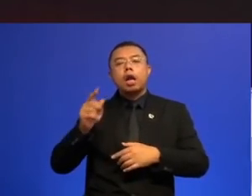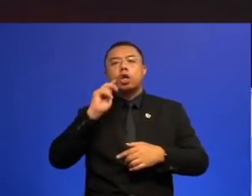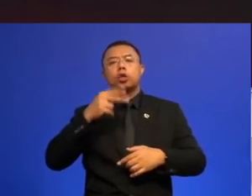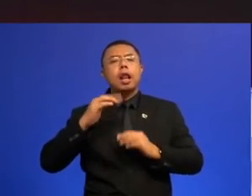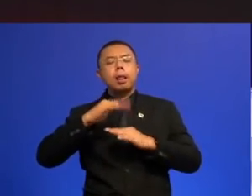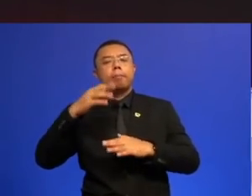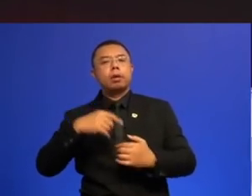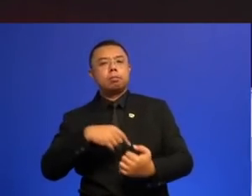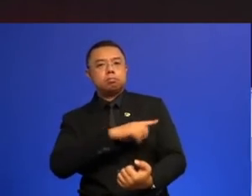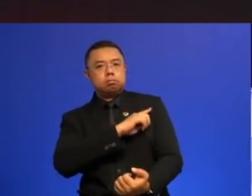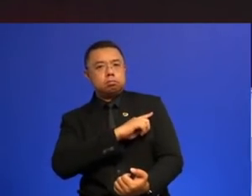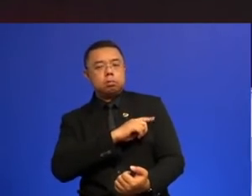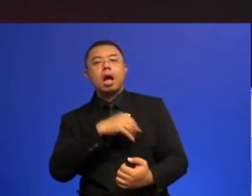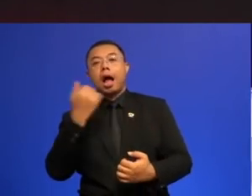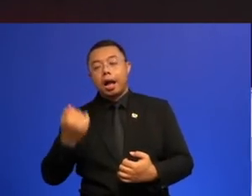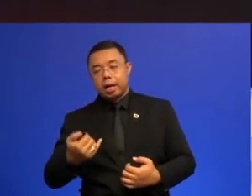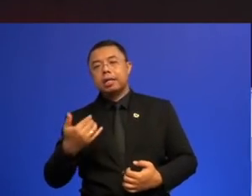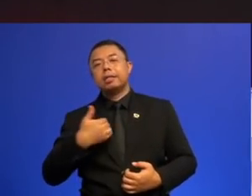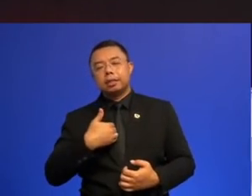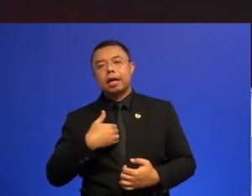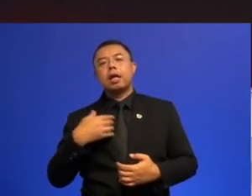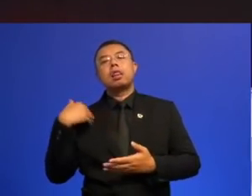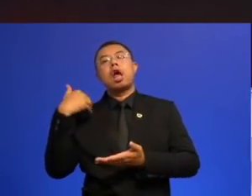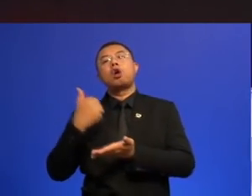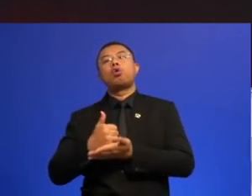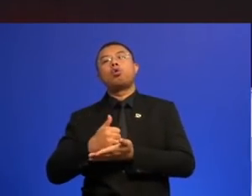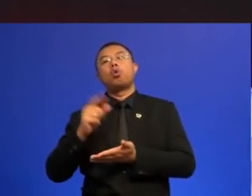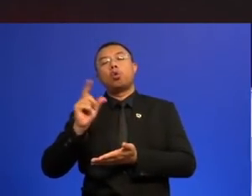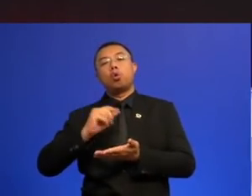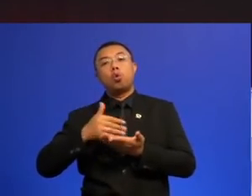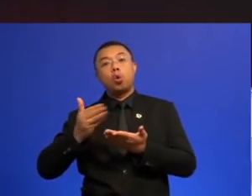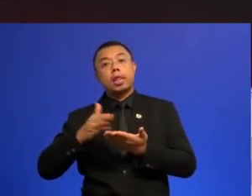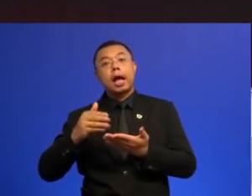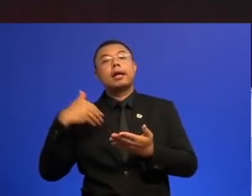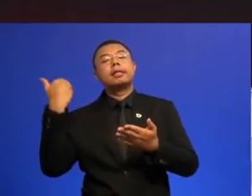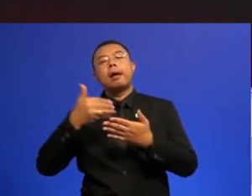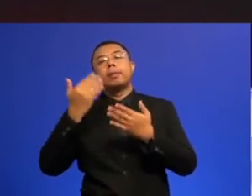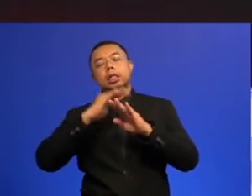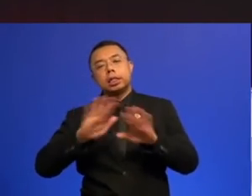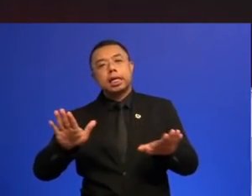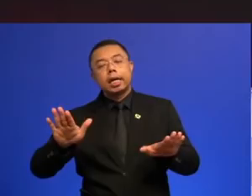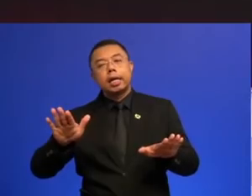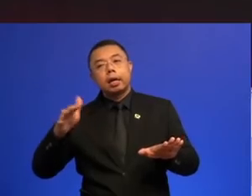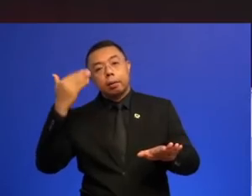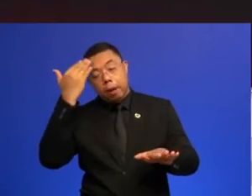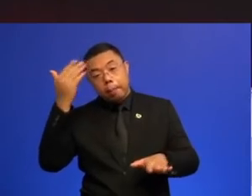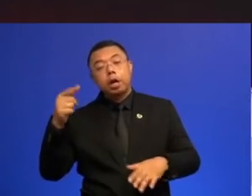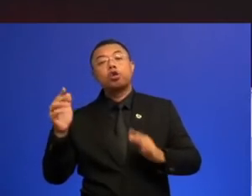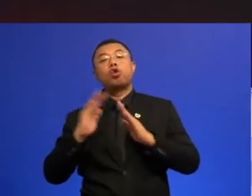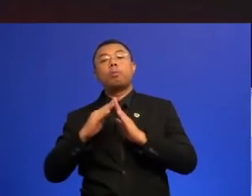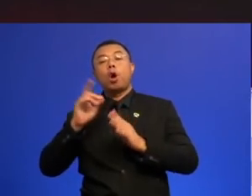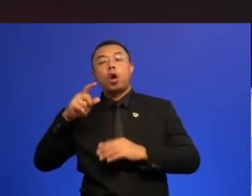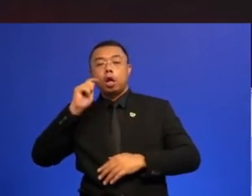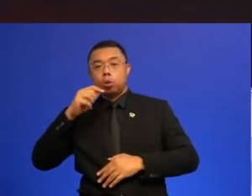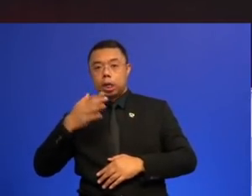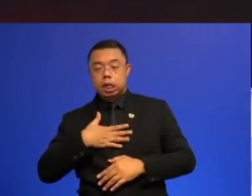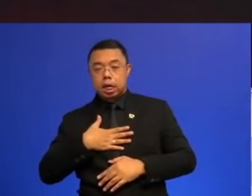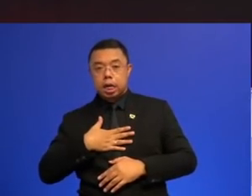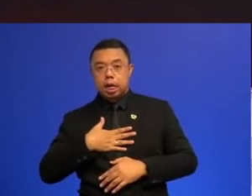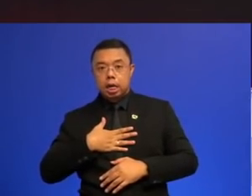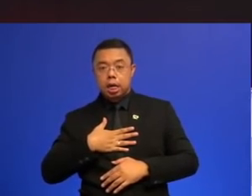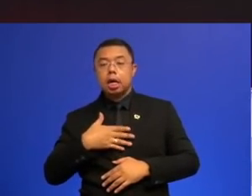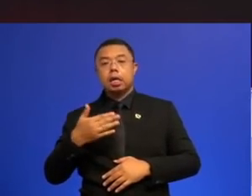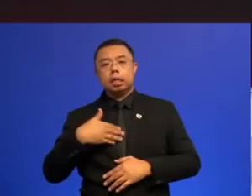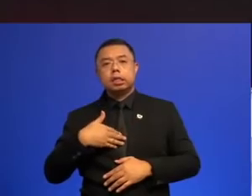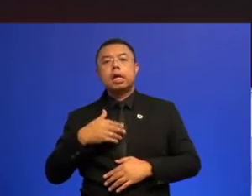yang lebih mampu. Akhirnya saya yang menanggung hutang itu hingga selesai, mengingat itu rumah tinggal orang tua saya.